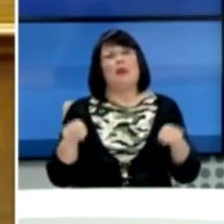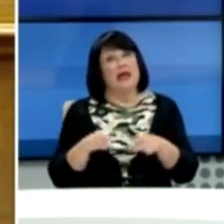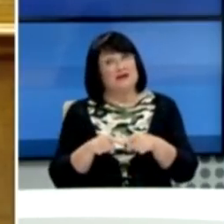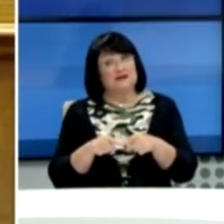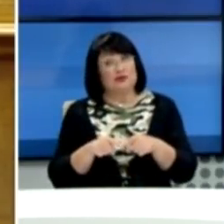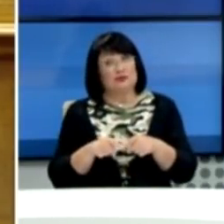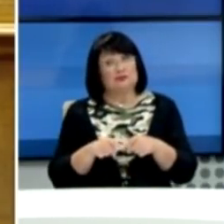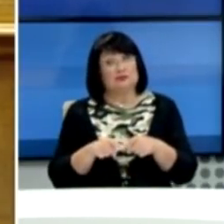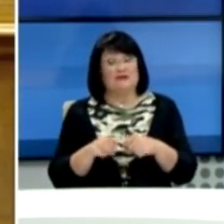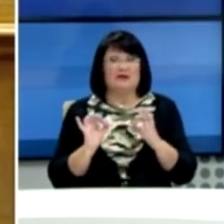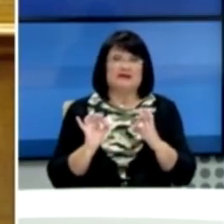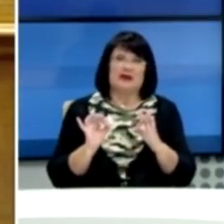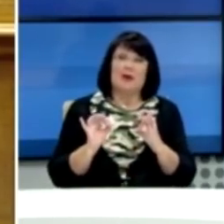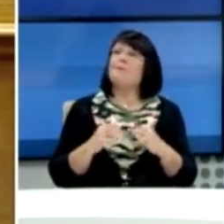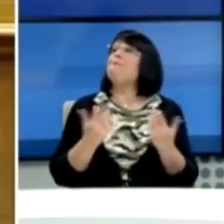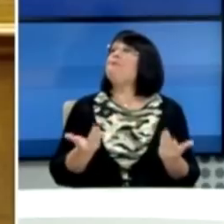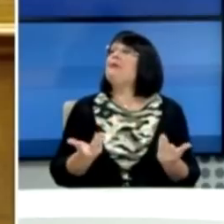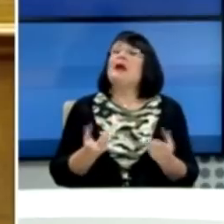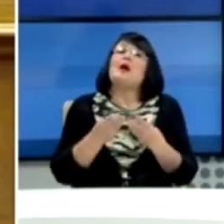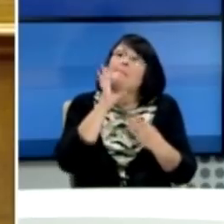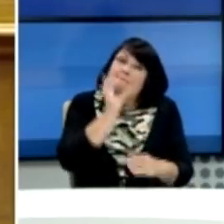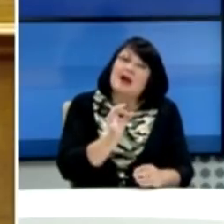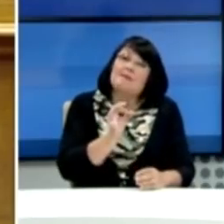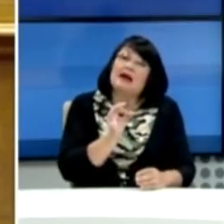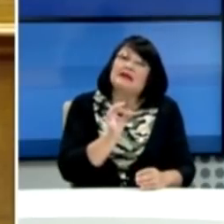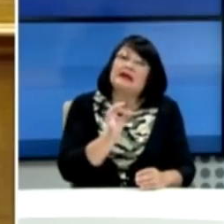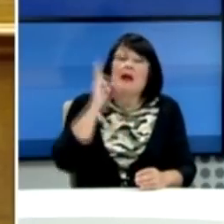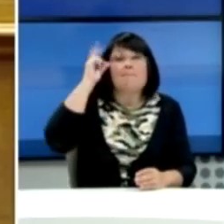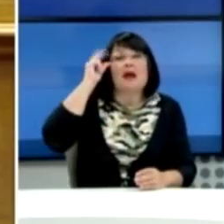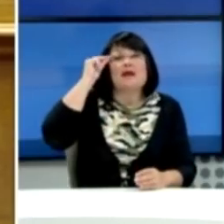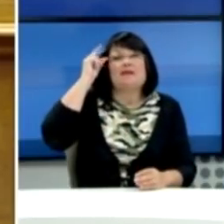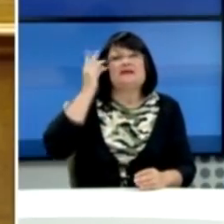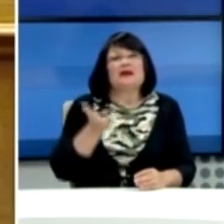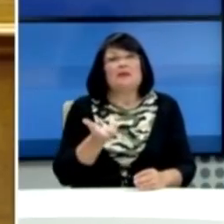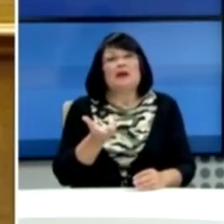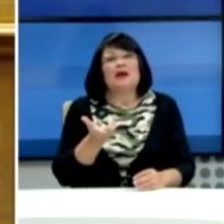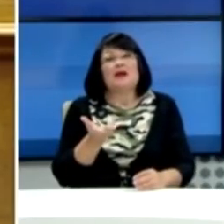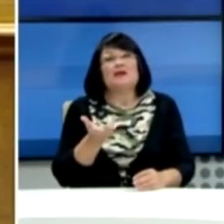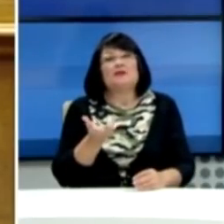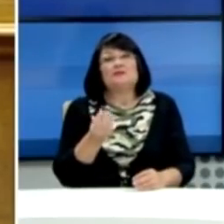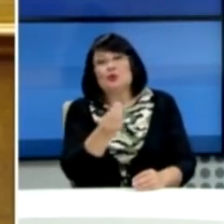άλλωστε, που επί της ουσίας οδηγεί σε ΑΕΗ περισσότερο